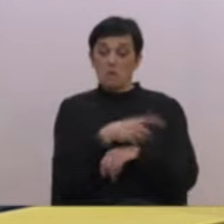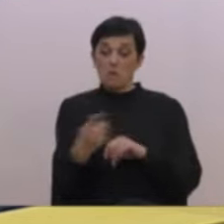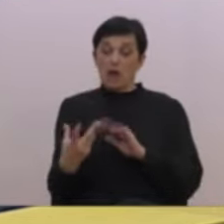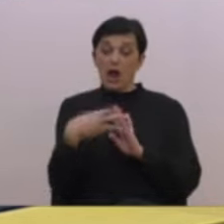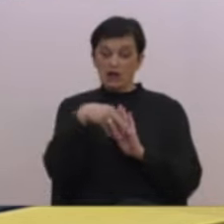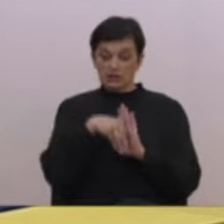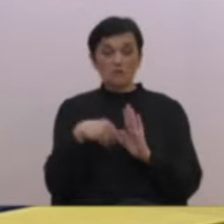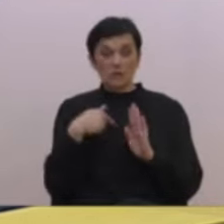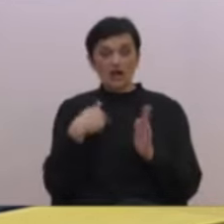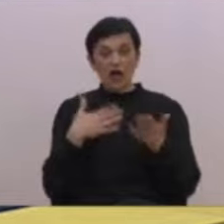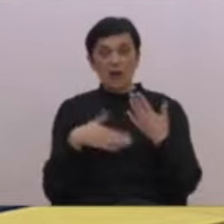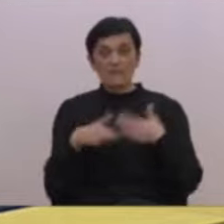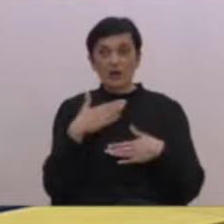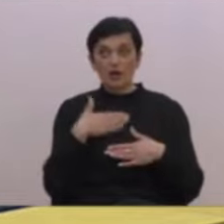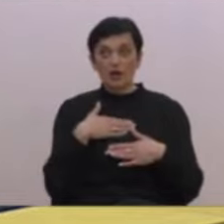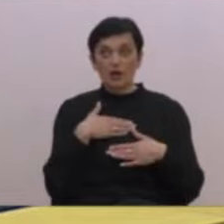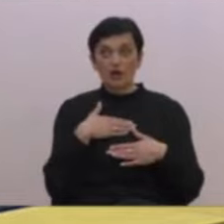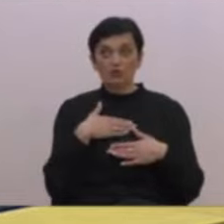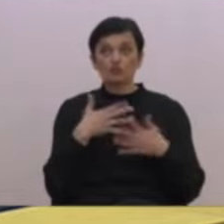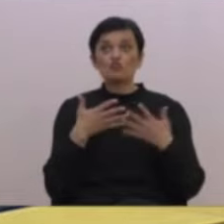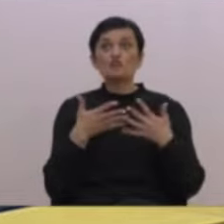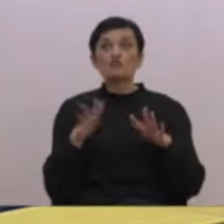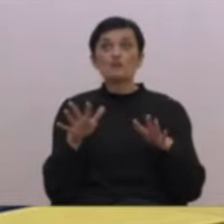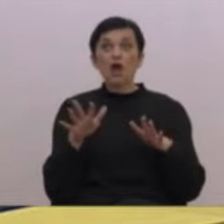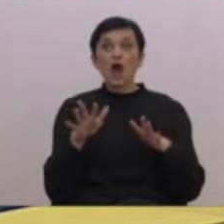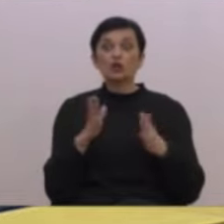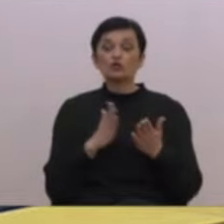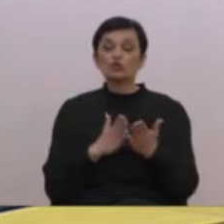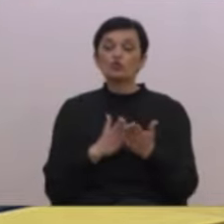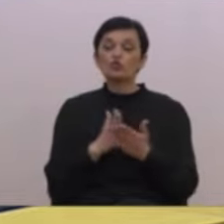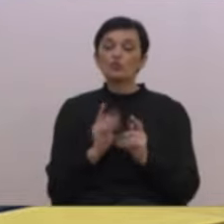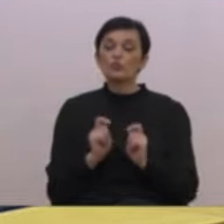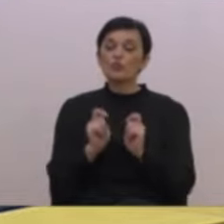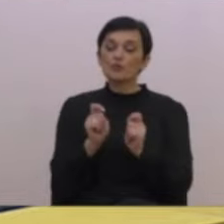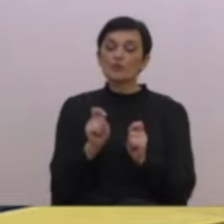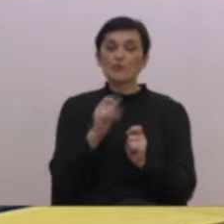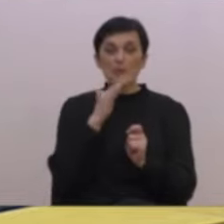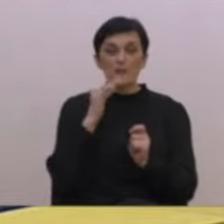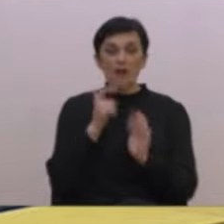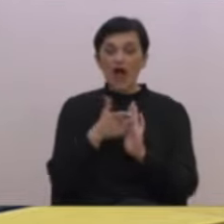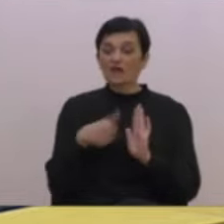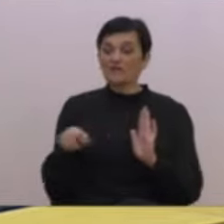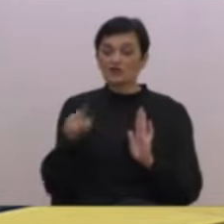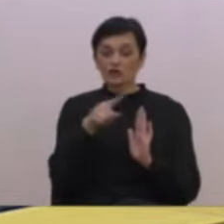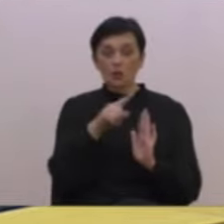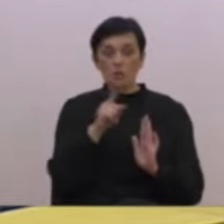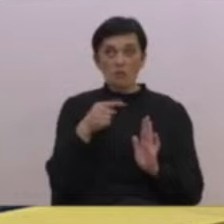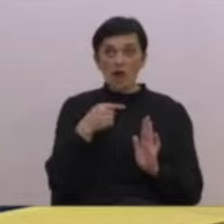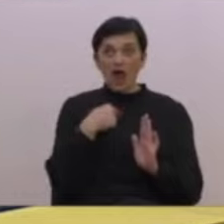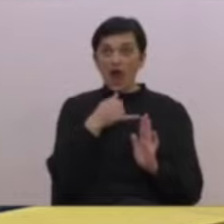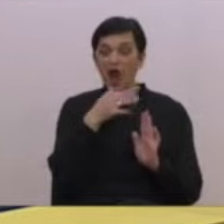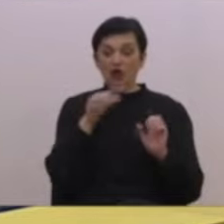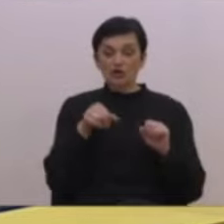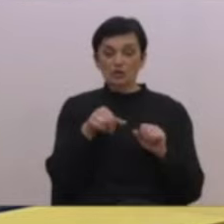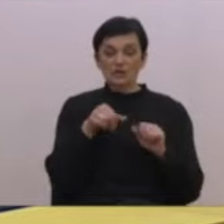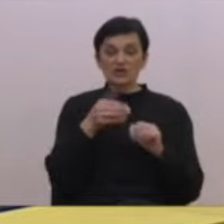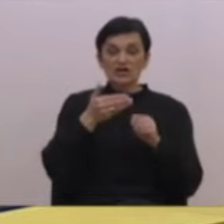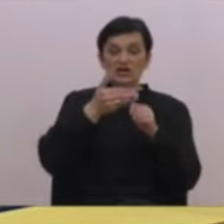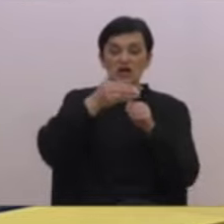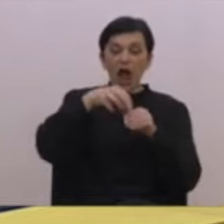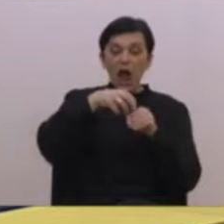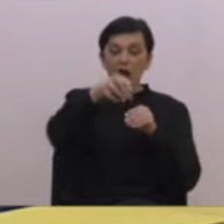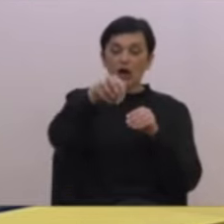გამიხარდებ და უფრო მეტ უპირატესობას მივანიჭებდი ბევრ ამ დარბაზში ყოფნის, მაგრამ მე ხარ შემიძლია განვაზოგადო ეს ამბავი და თქვა,